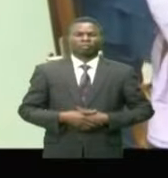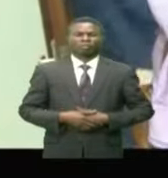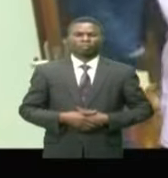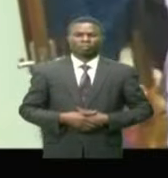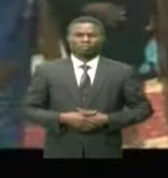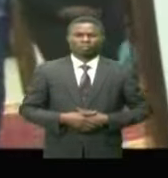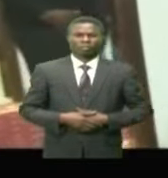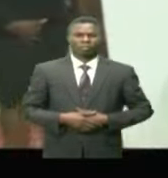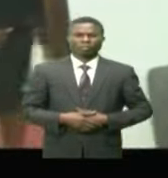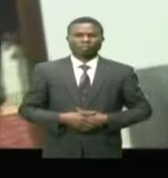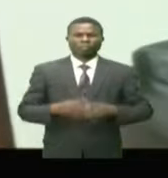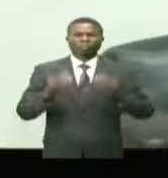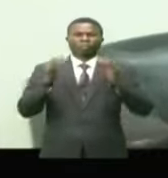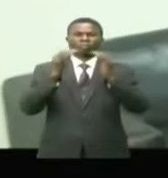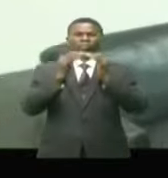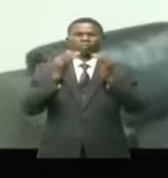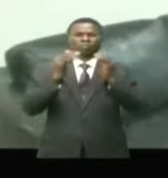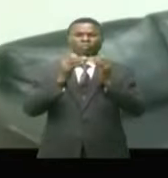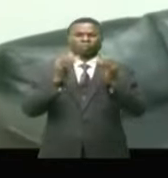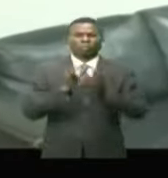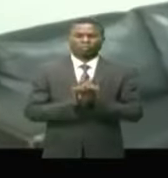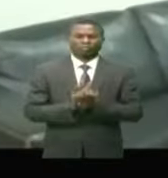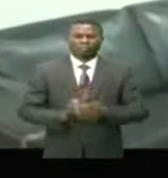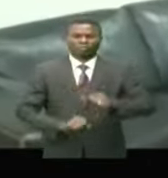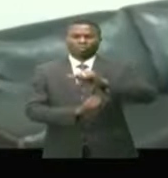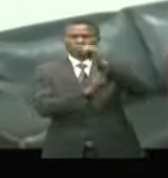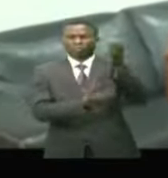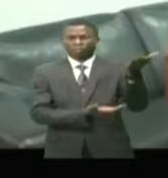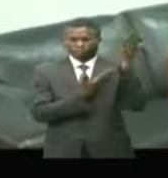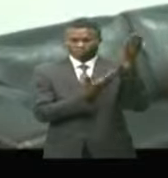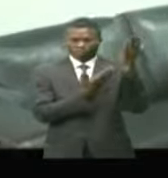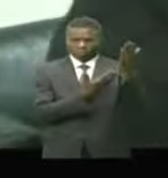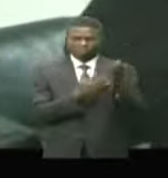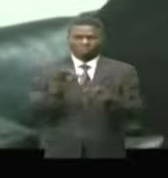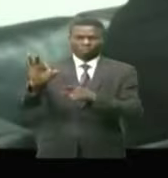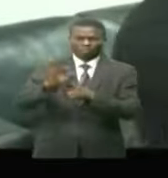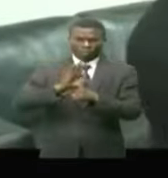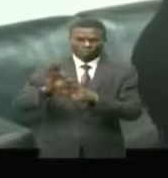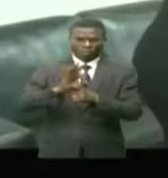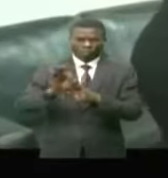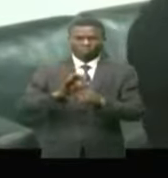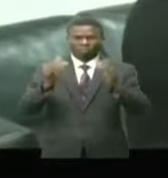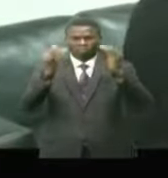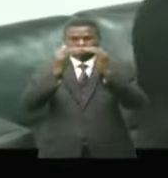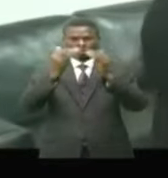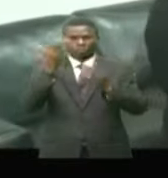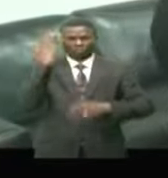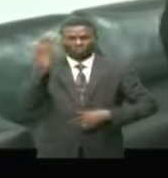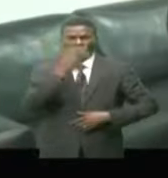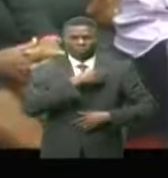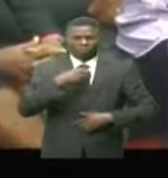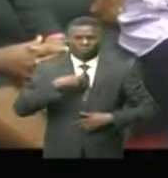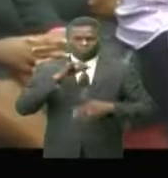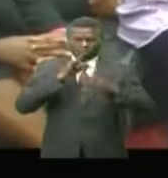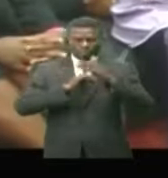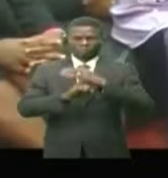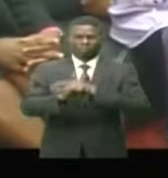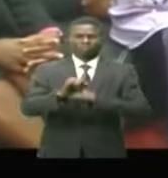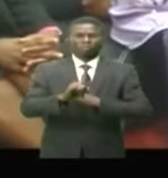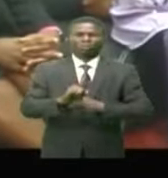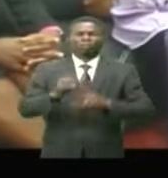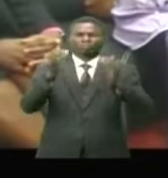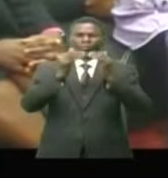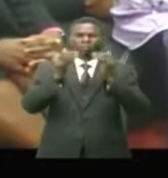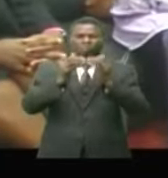Le COMESA fait des données statistiques l'un des piliers importants dans la formation, l'égalité du genre et l'intégration hommes et